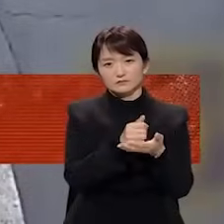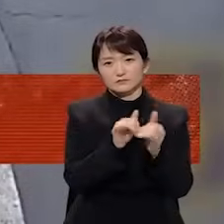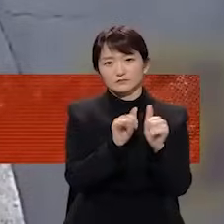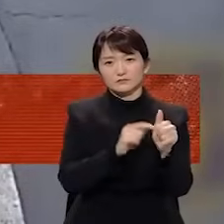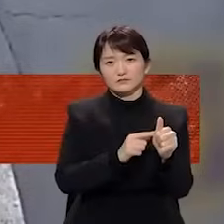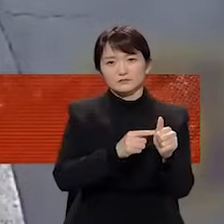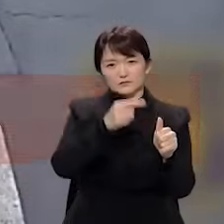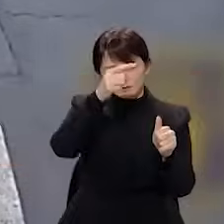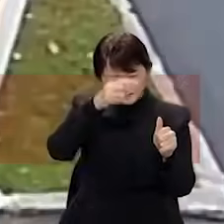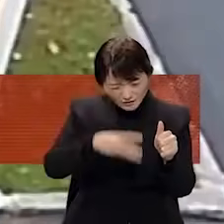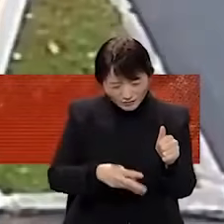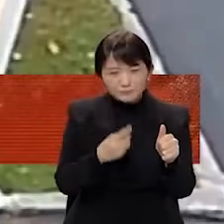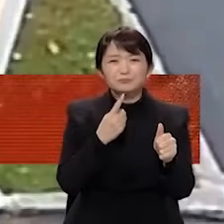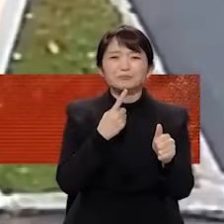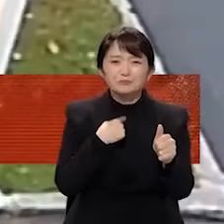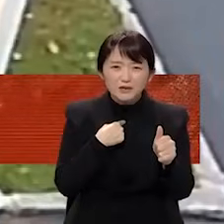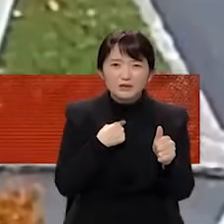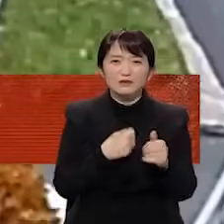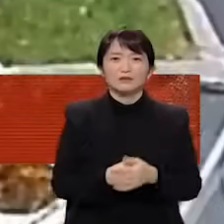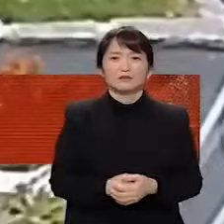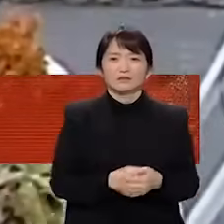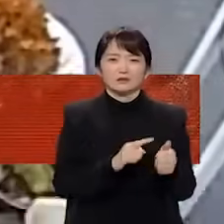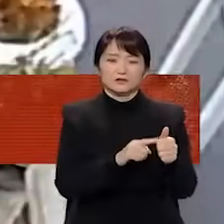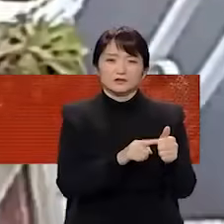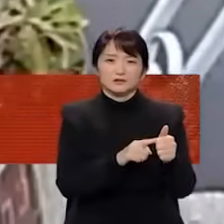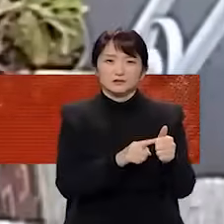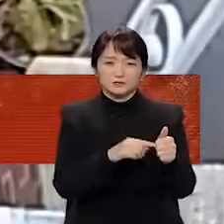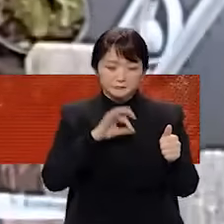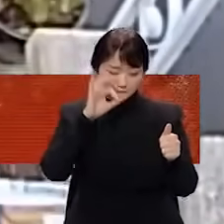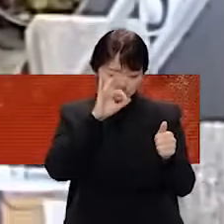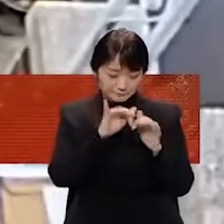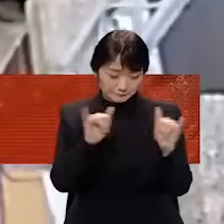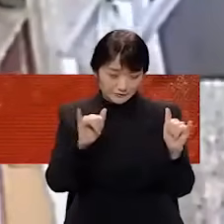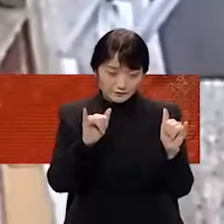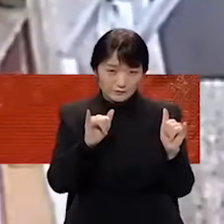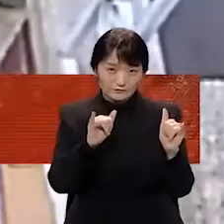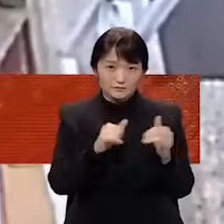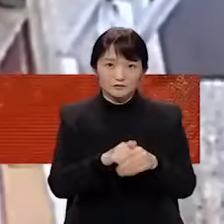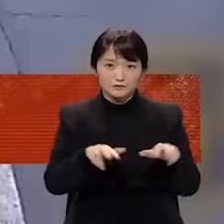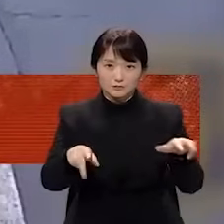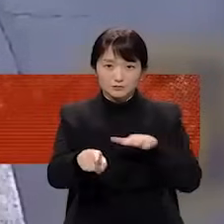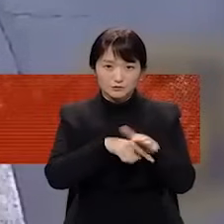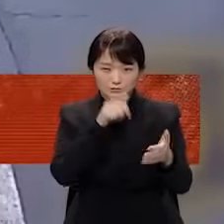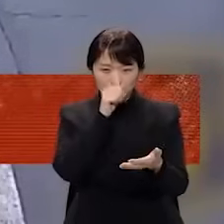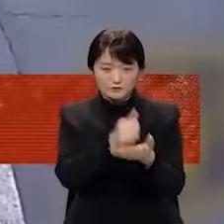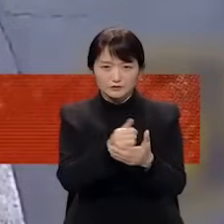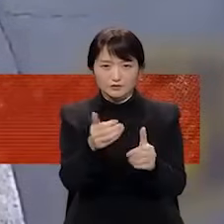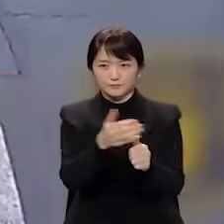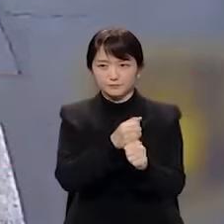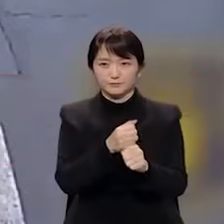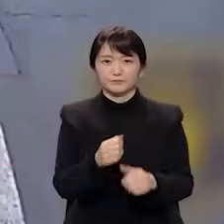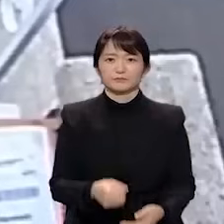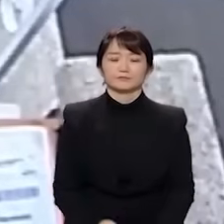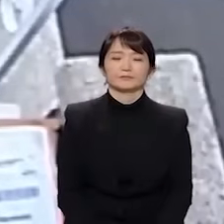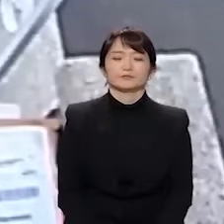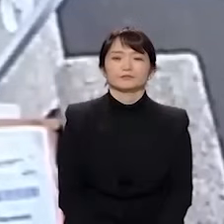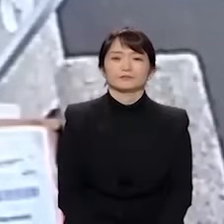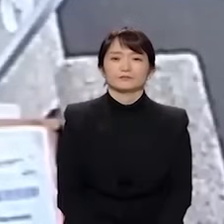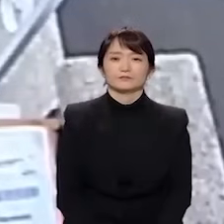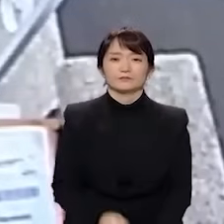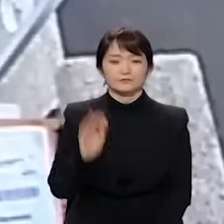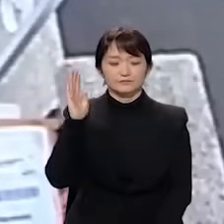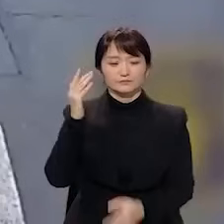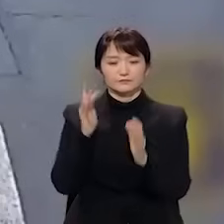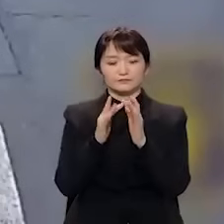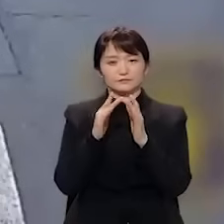차례 범죄 전력이 있어서 경찰들의 주요 인물 중 하나였고요 이번에도 절도 으로 기소됐다고 합니다 예 민경 합동 자 다음은 최근